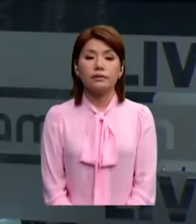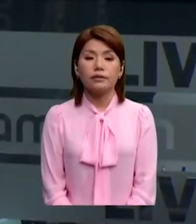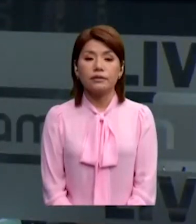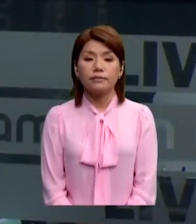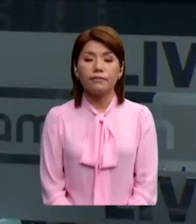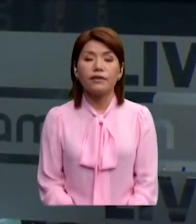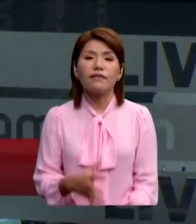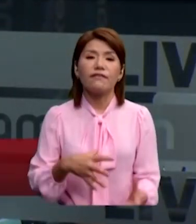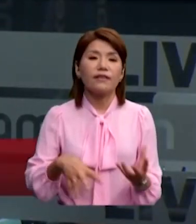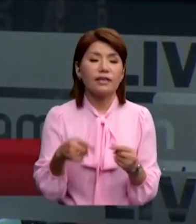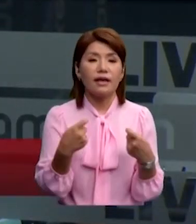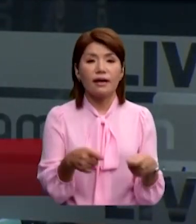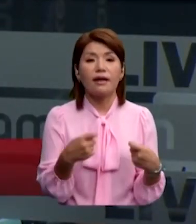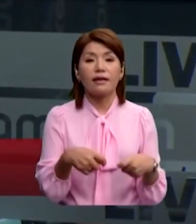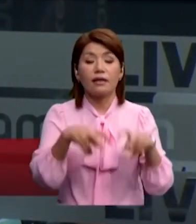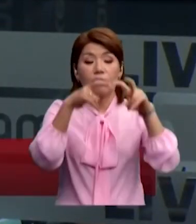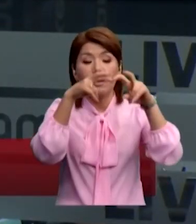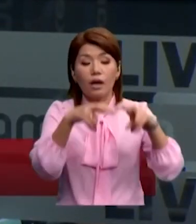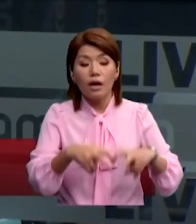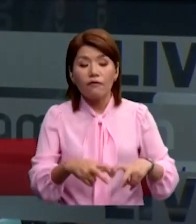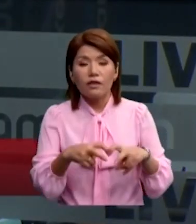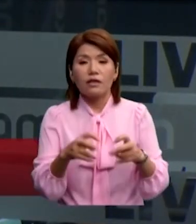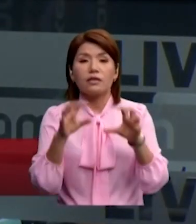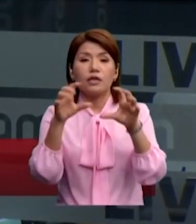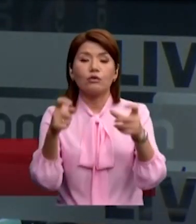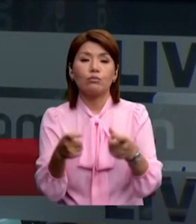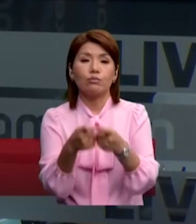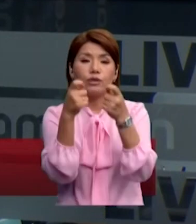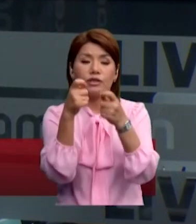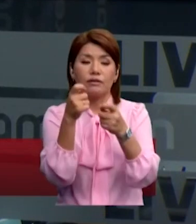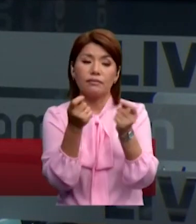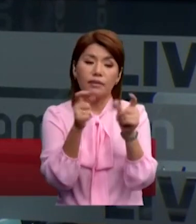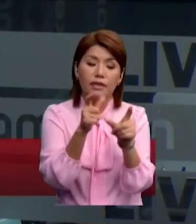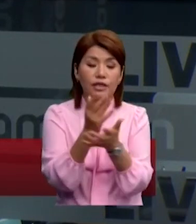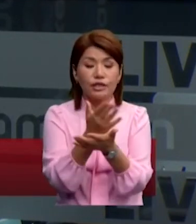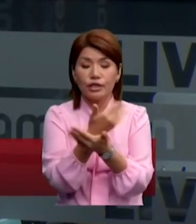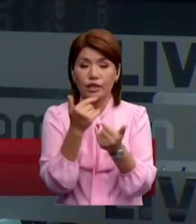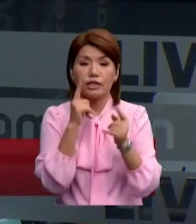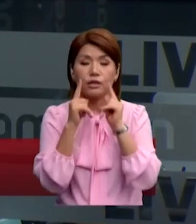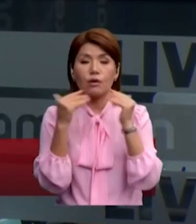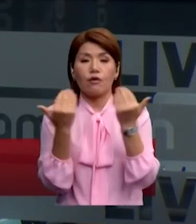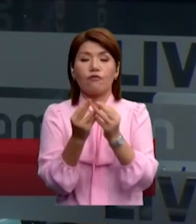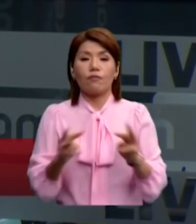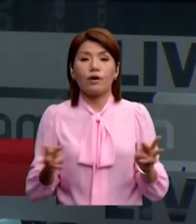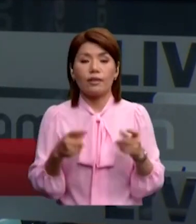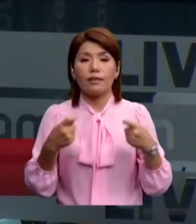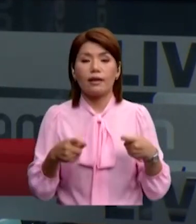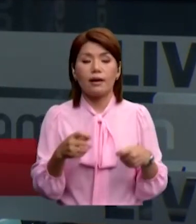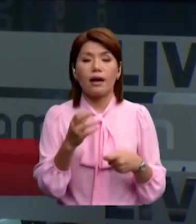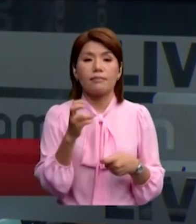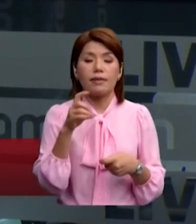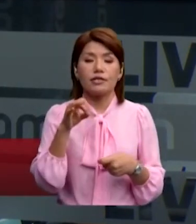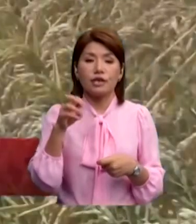Все рынки Казахстана проверят на незаконное повышение цен. Как пояснил сегодня в ходе правчаса в Мажилисе вице-министр торговли Арман